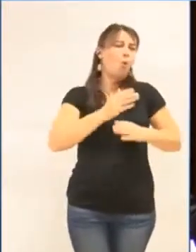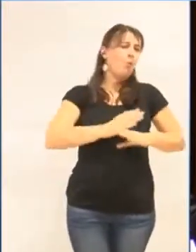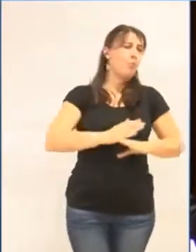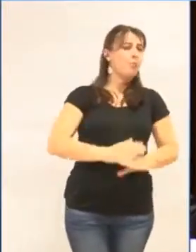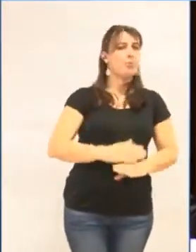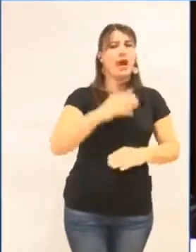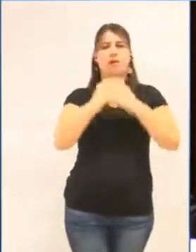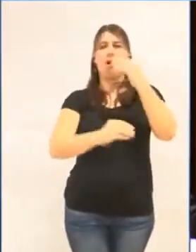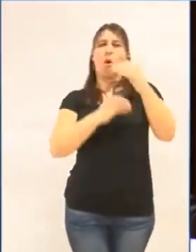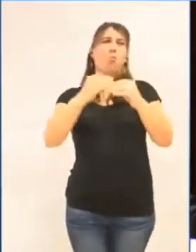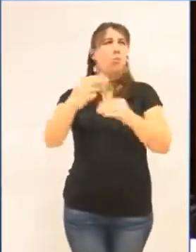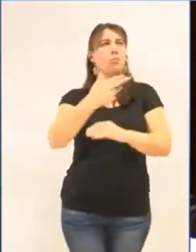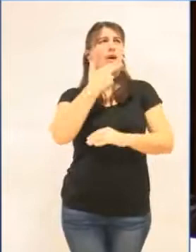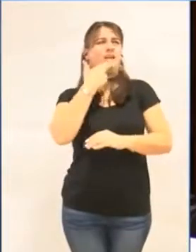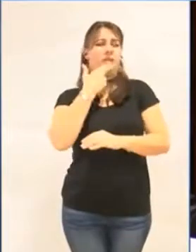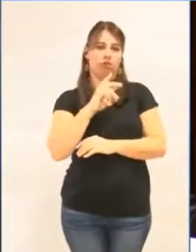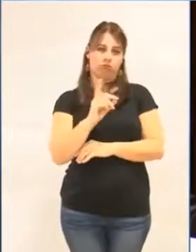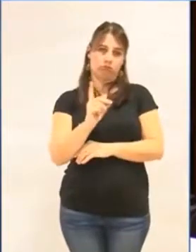le meilleur des mondes.